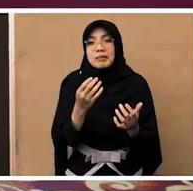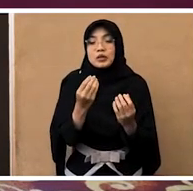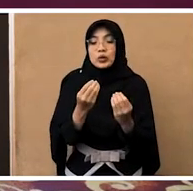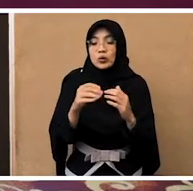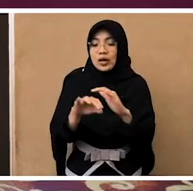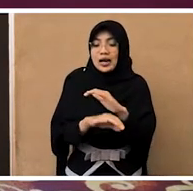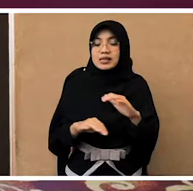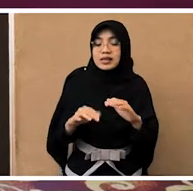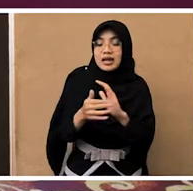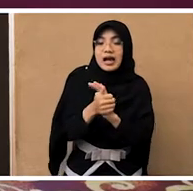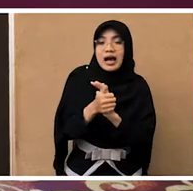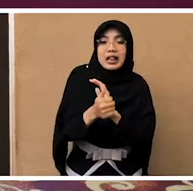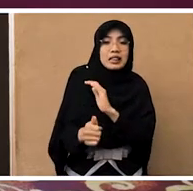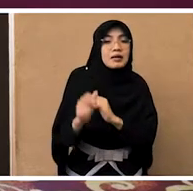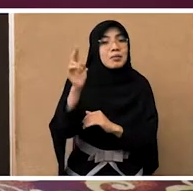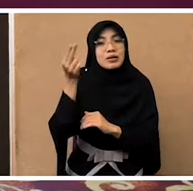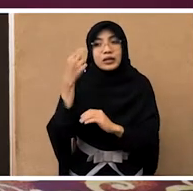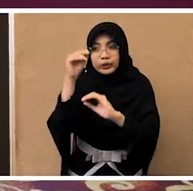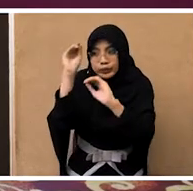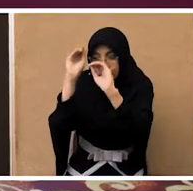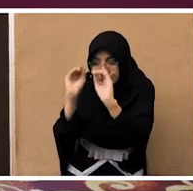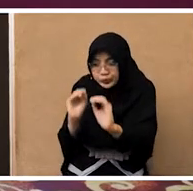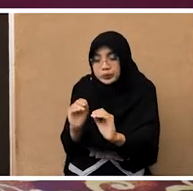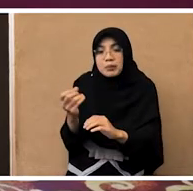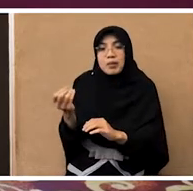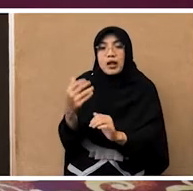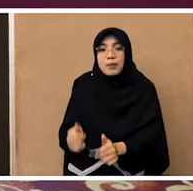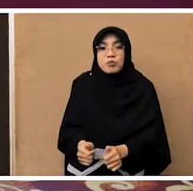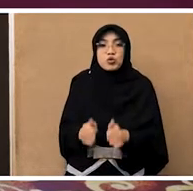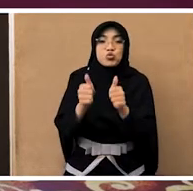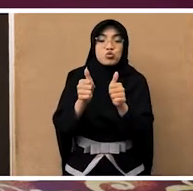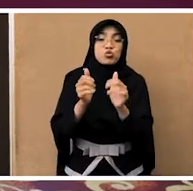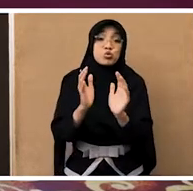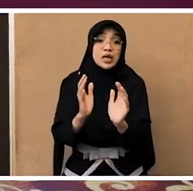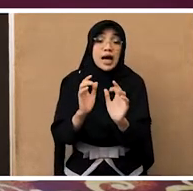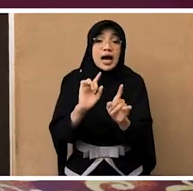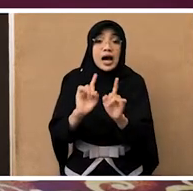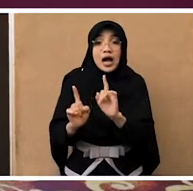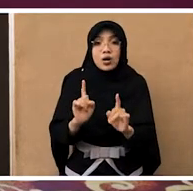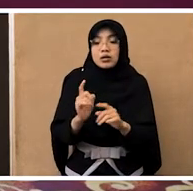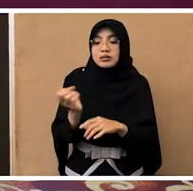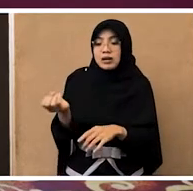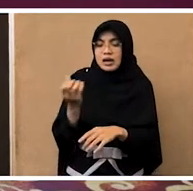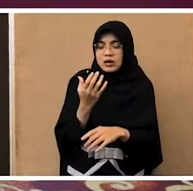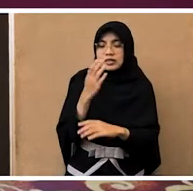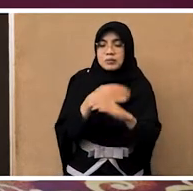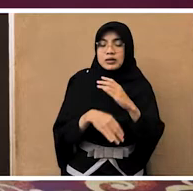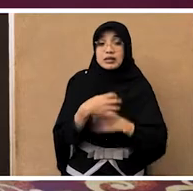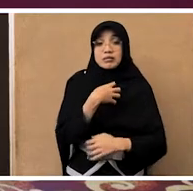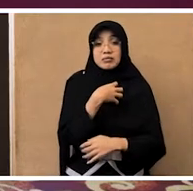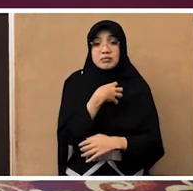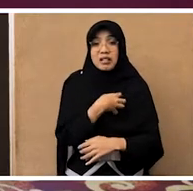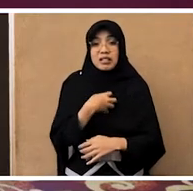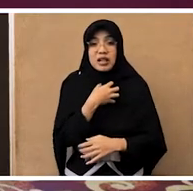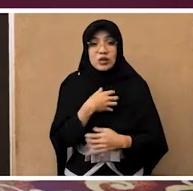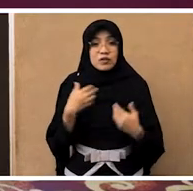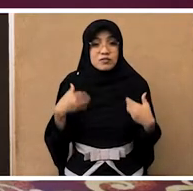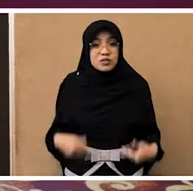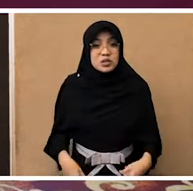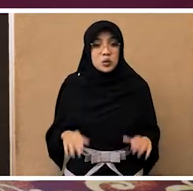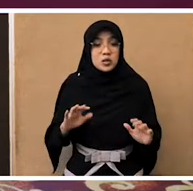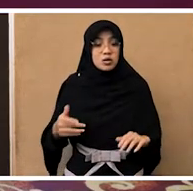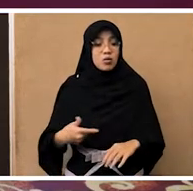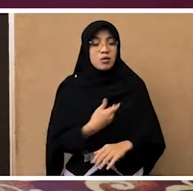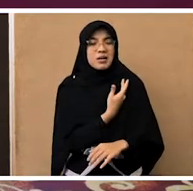tim ahli pemerintah yang menganggap rumusan ini sudah benar kalau dikatakan bahwa hanya disabilitas mental dan 11 fisik yang menjadi